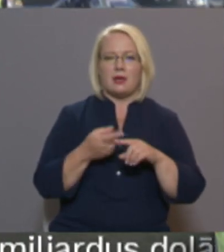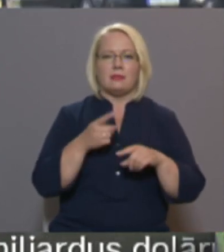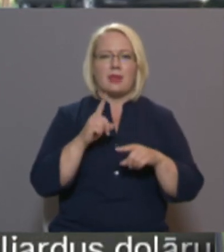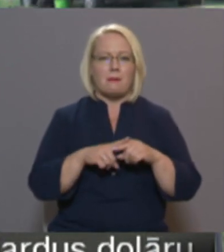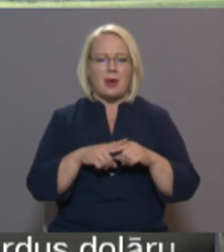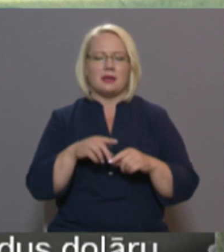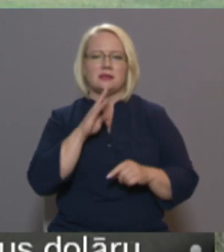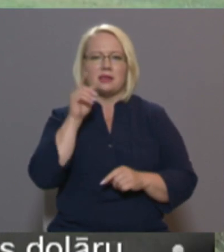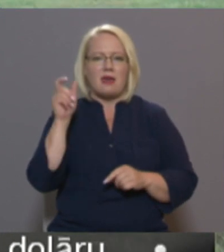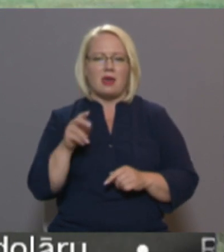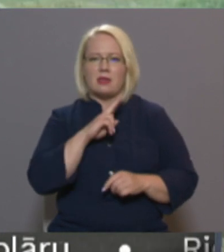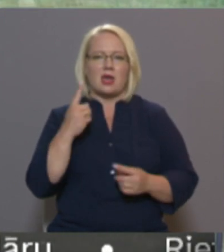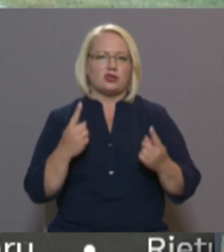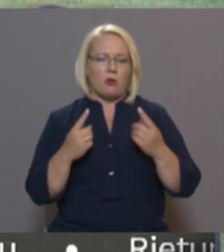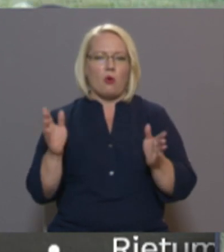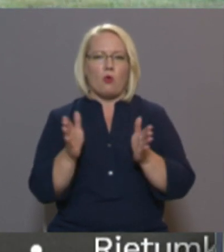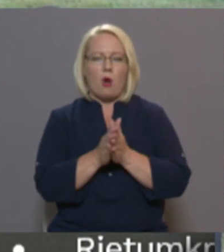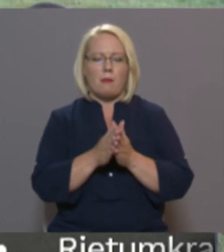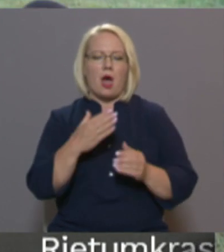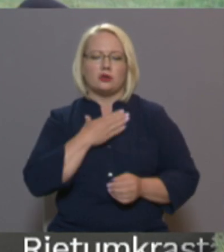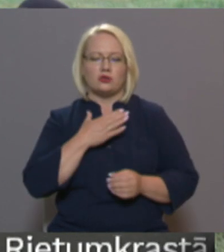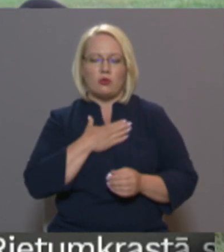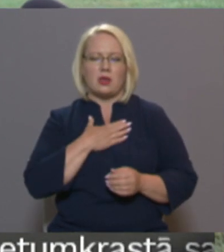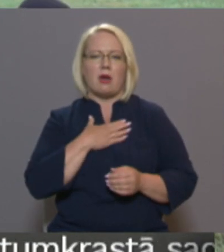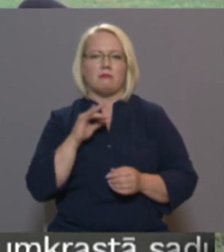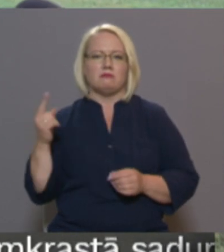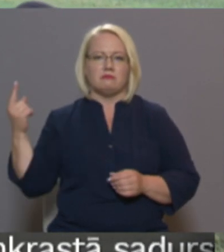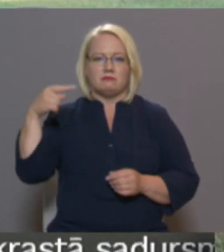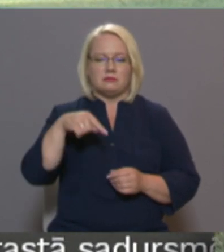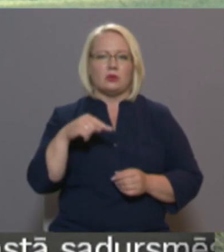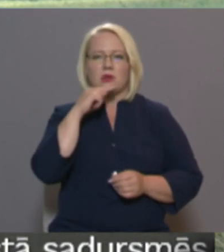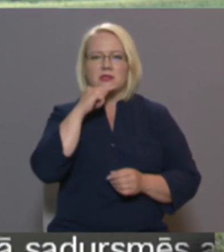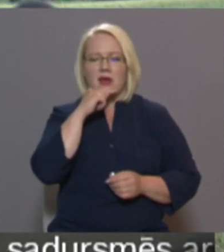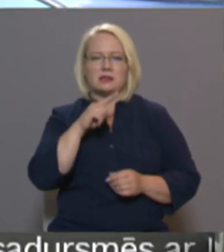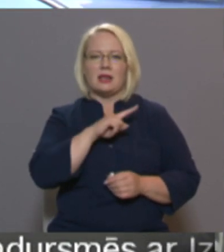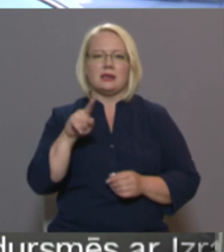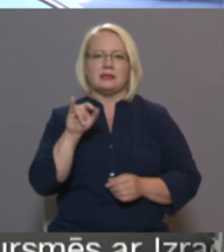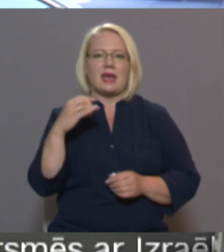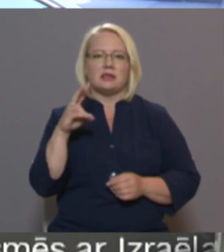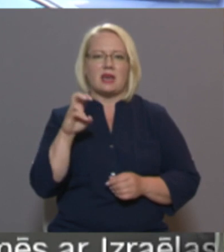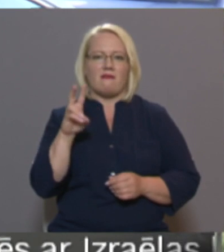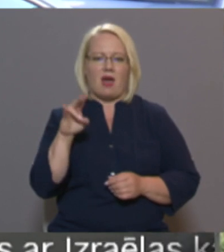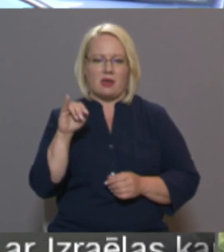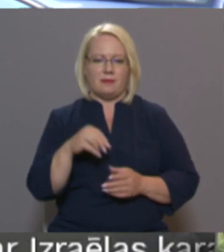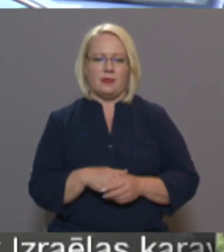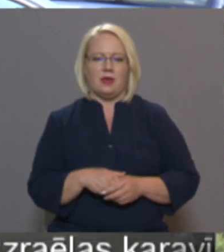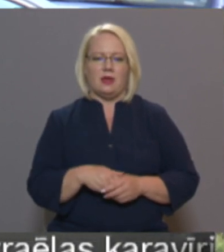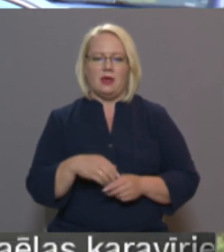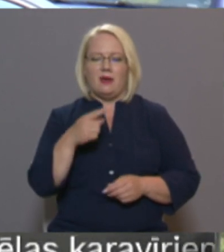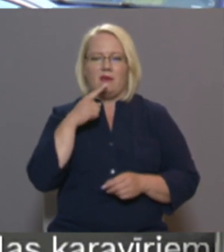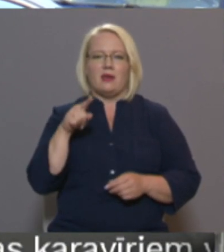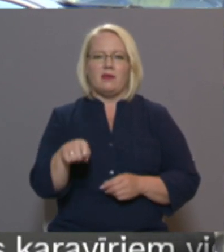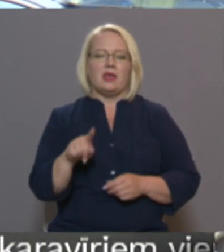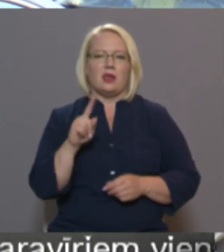mirkli nešaubījusies un kopā ar Nero un Tesu mērojas ceļu no Cēsu novada līdz Iecavai. Vasilis jau vispār enerģiski